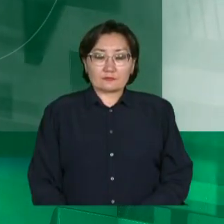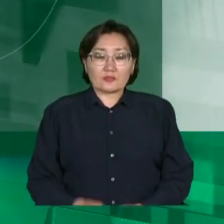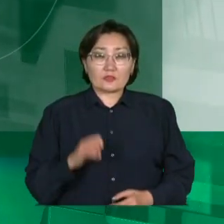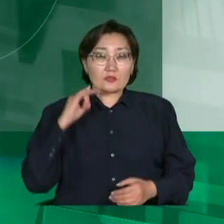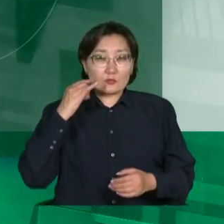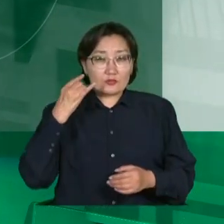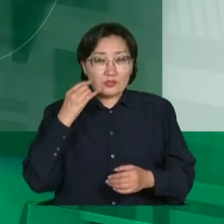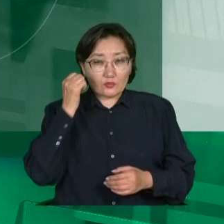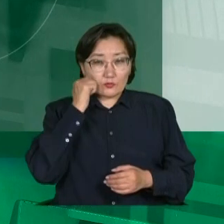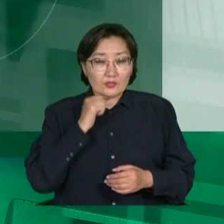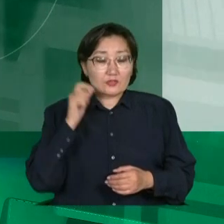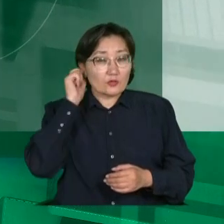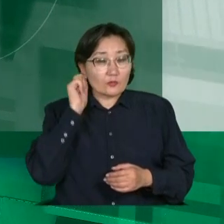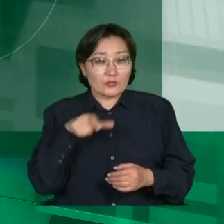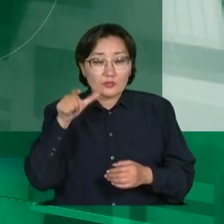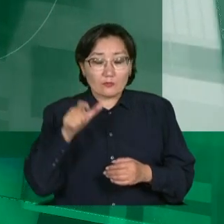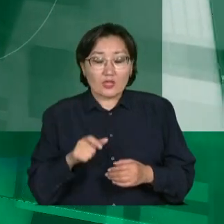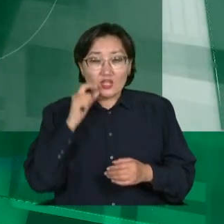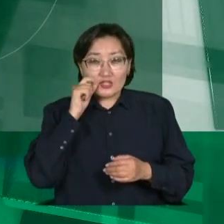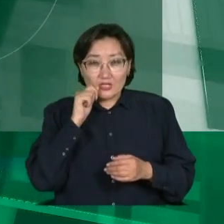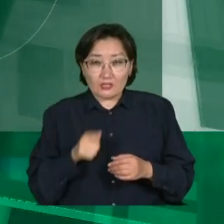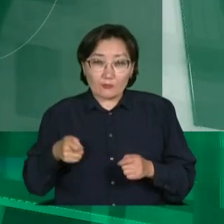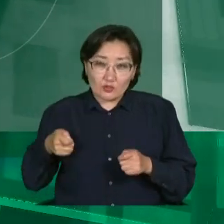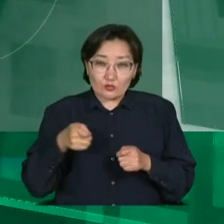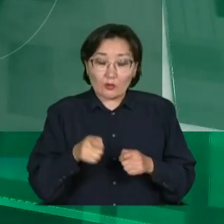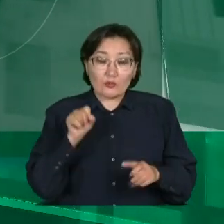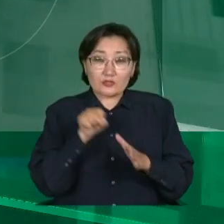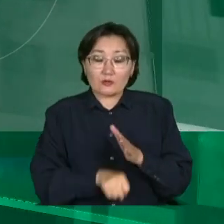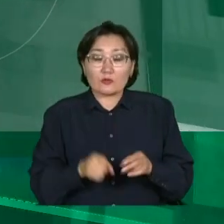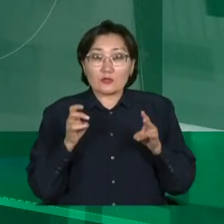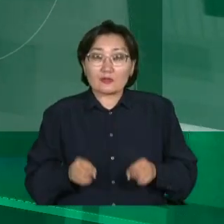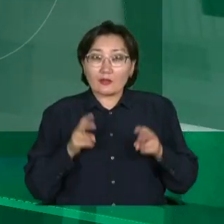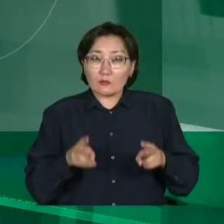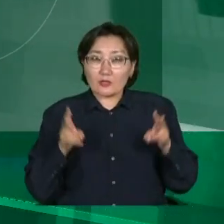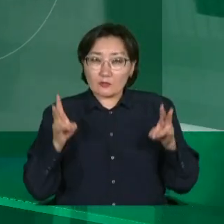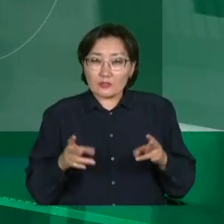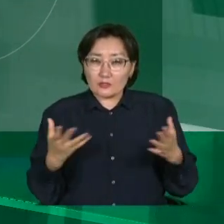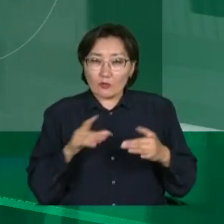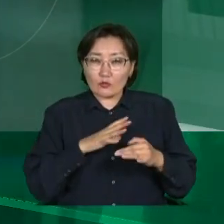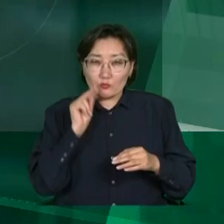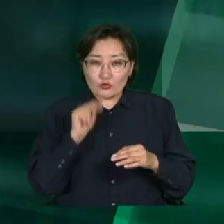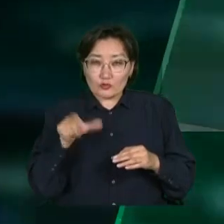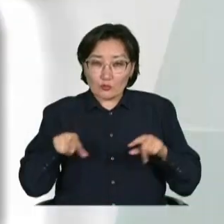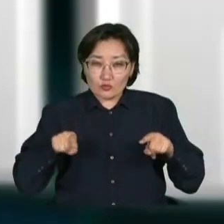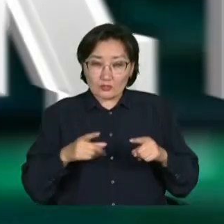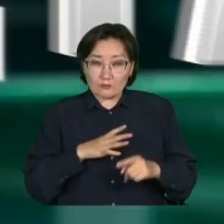Павлодарда егде кісі ер адамның тамағын пышақпен орып өлтірді. Қанды қылмыс қалай болған? Күдікті ұсталды ма?